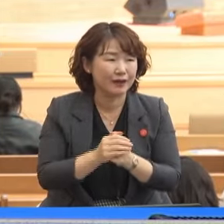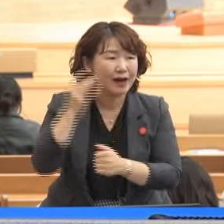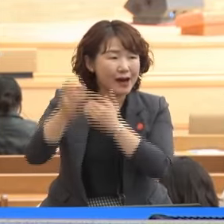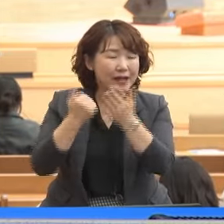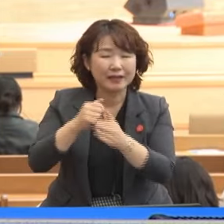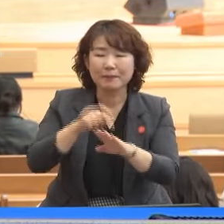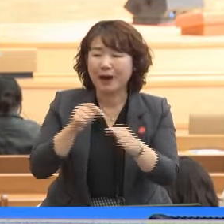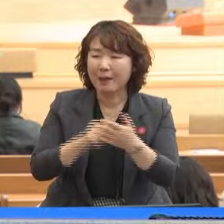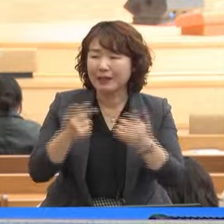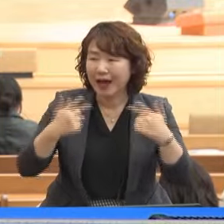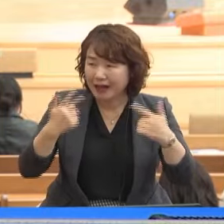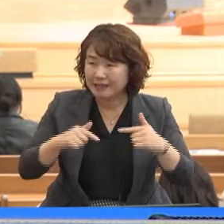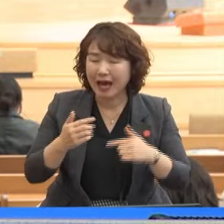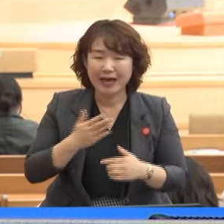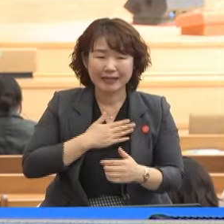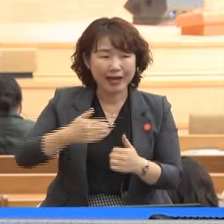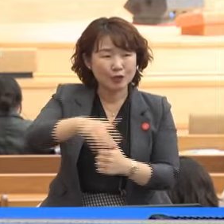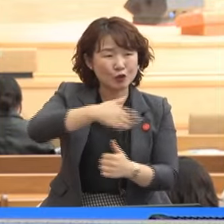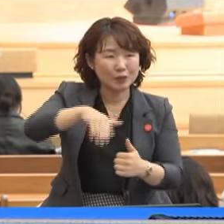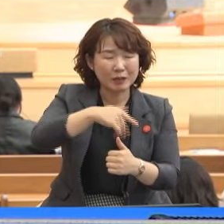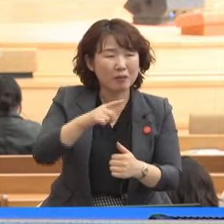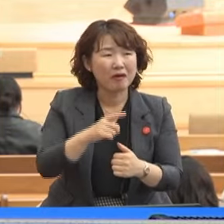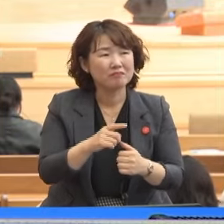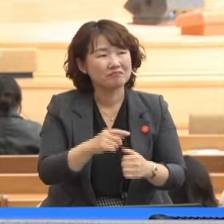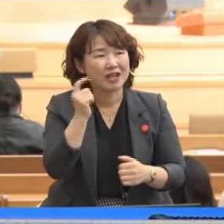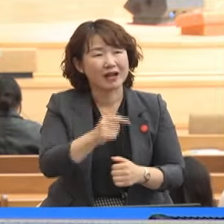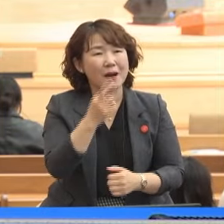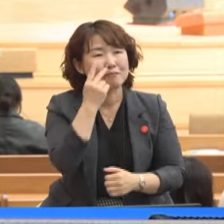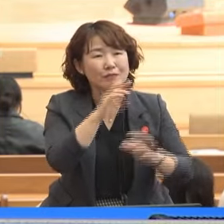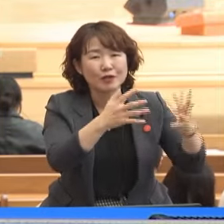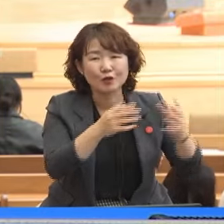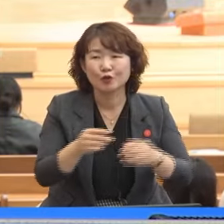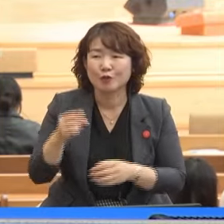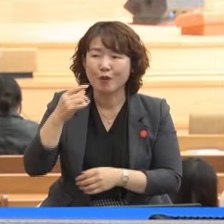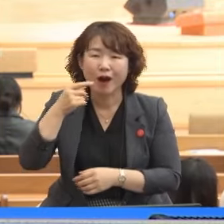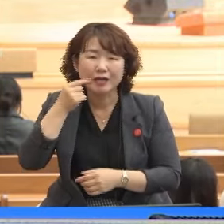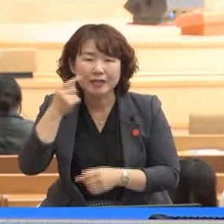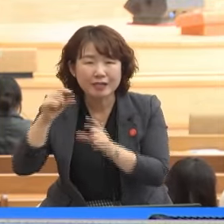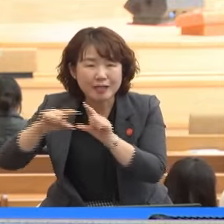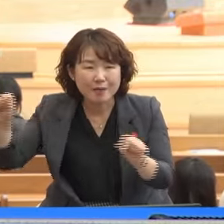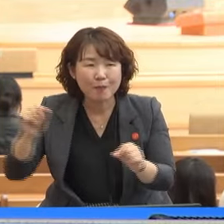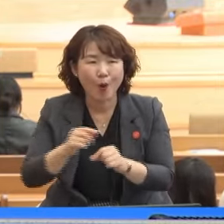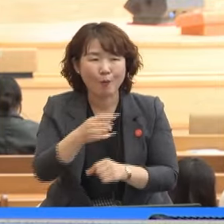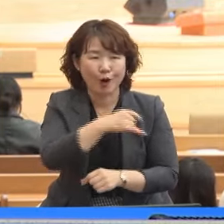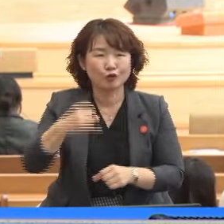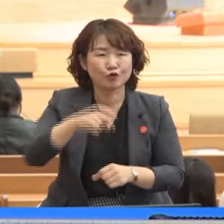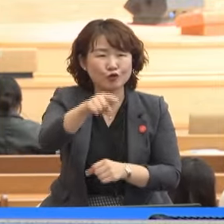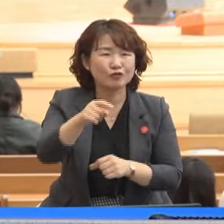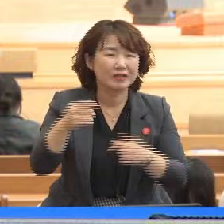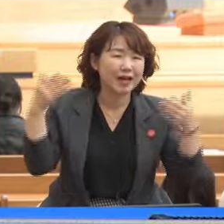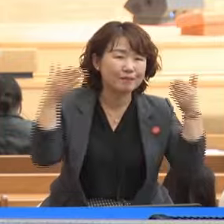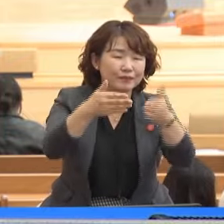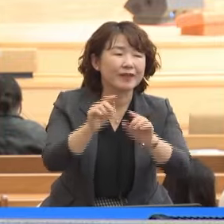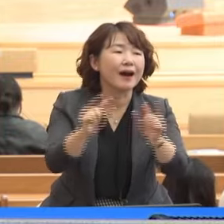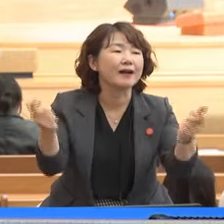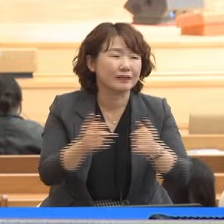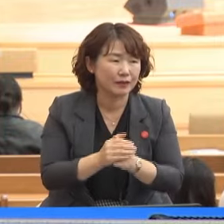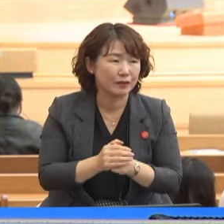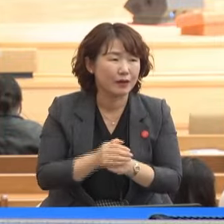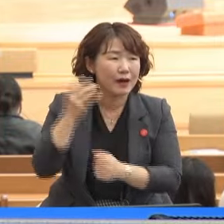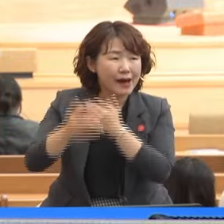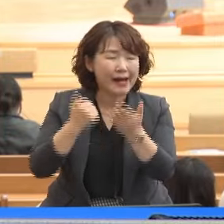하나님의 마음은 우리 주변의 열강들, 무슨 러시아, 일본, 뭐 중국, 뭐 미국, 이게 아닙니다.